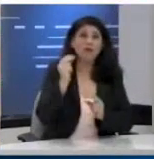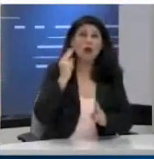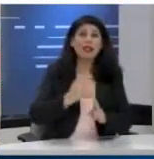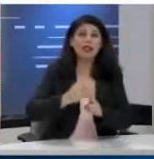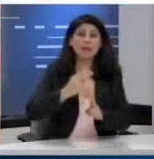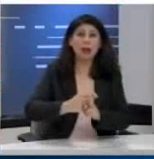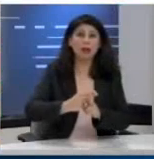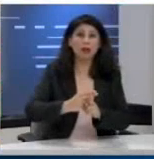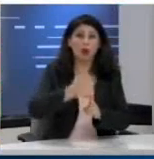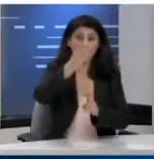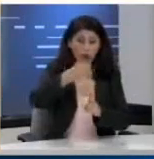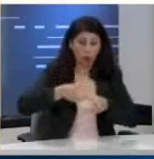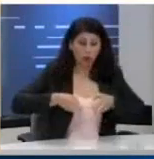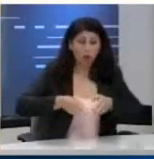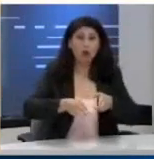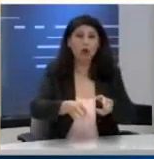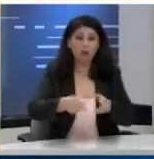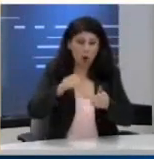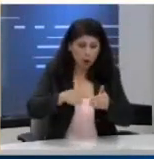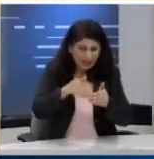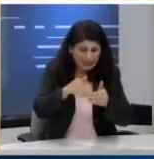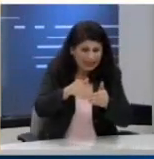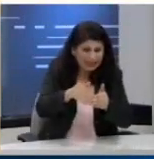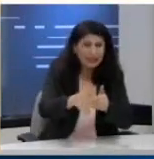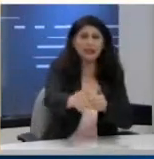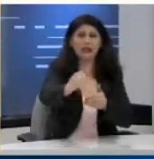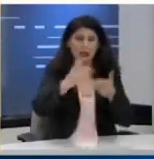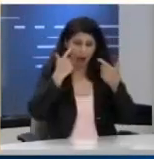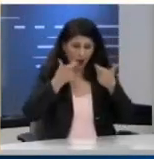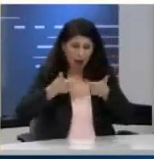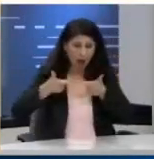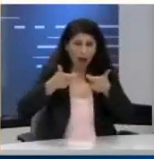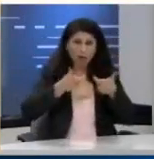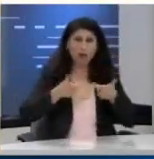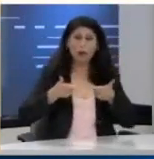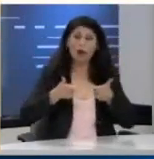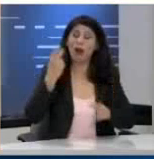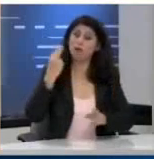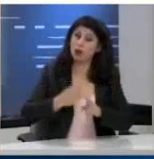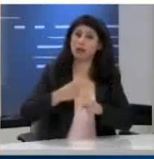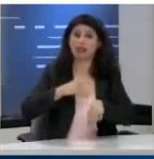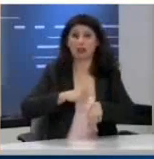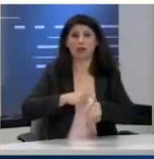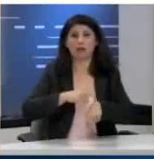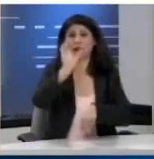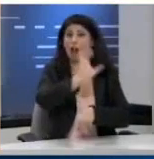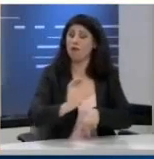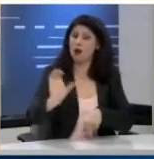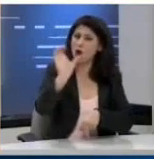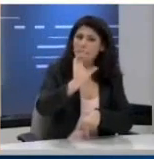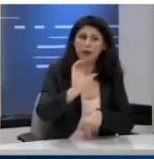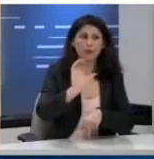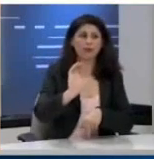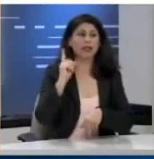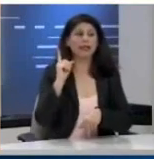σταυροδρόμι έξω από τα προγράμματα της Επιτροπής, αλλά σε ένα κρίσιμο σταυροδρόμι στην Ευρώπη,